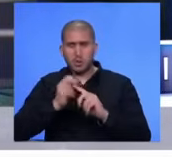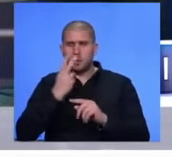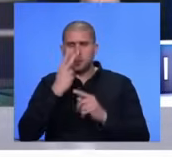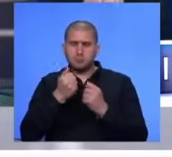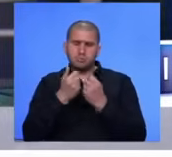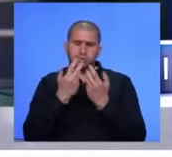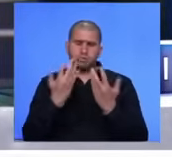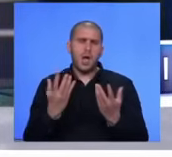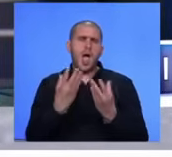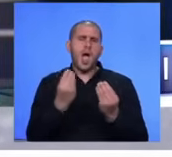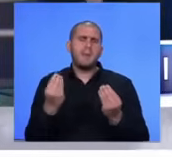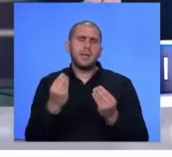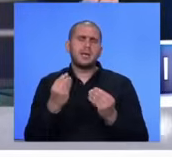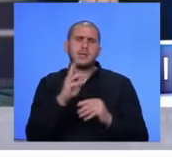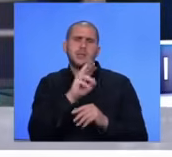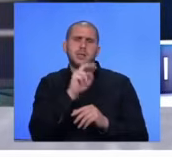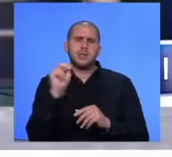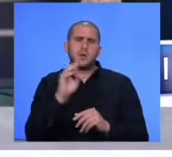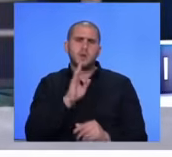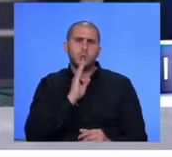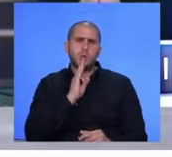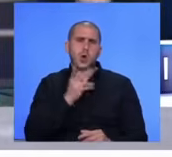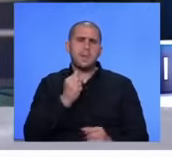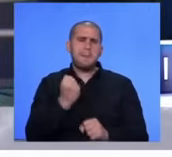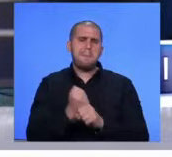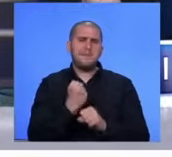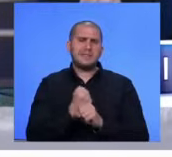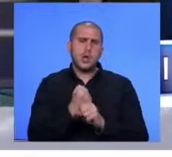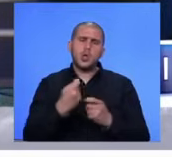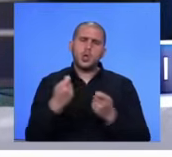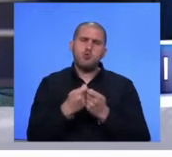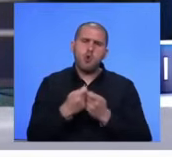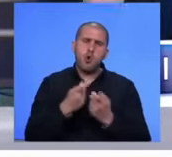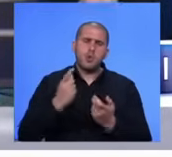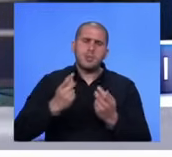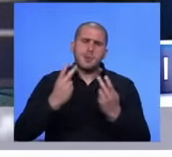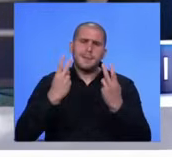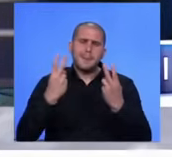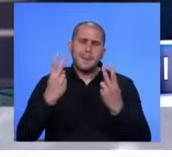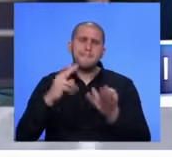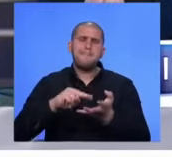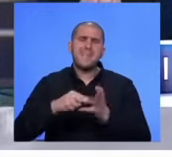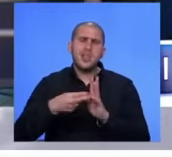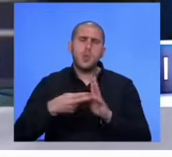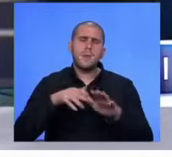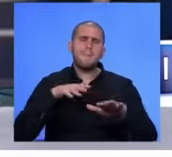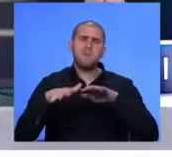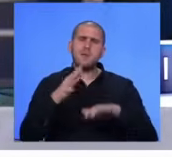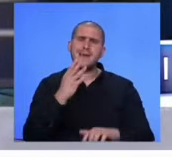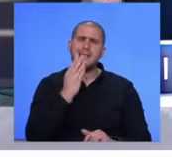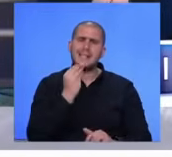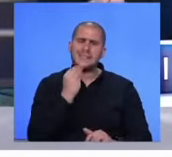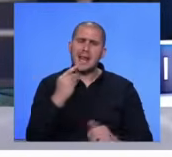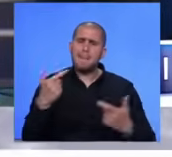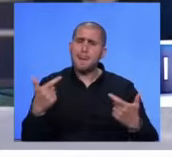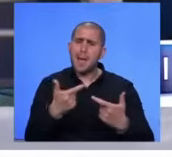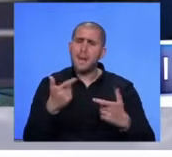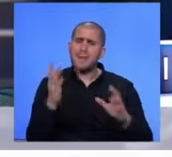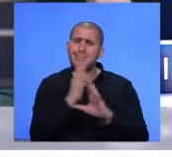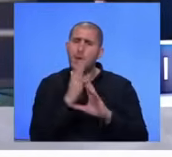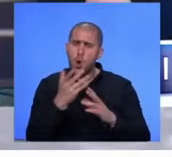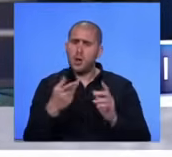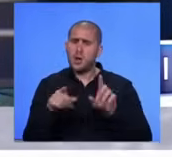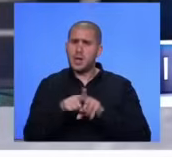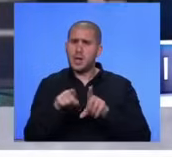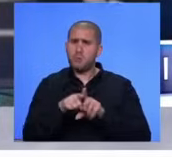ספור סוגיות מבצעיות וסוגיות שקשורות בליבן למדיניות של ממשלת ישראל במלחמה בטרור, כמו